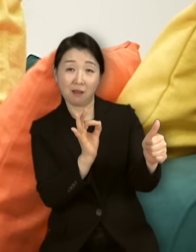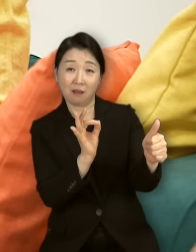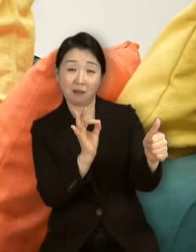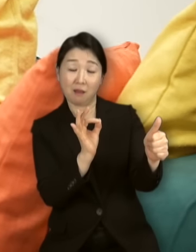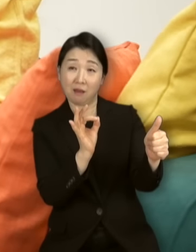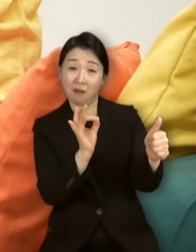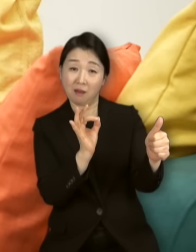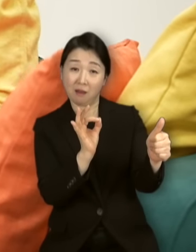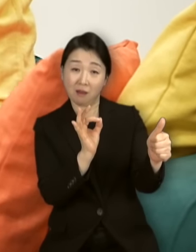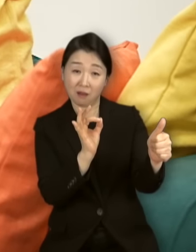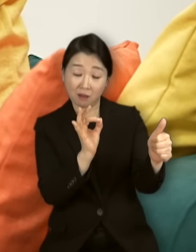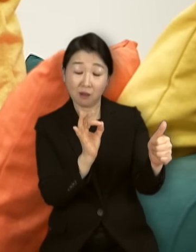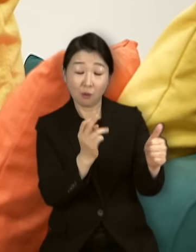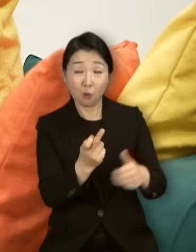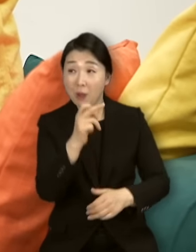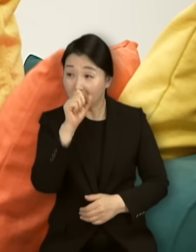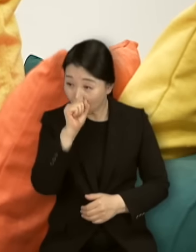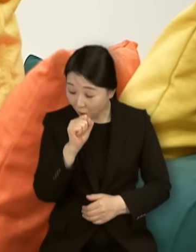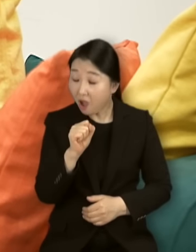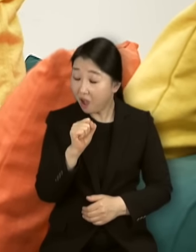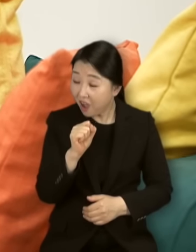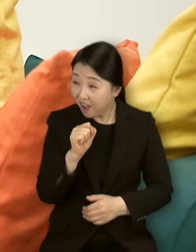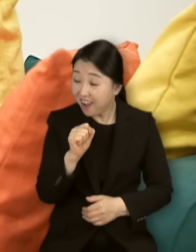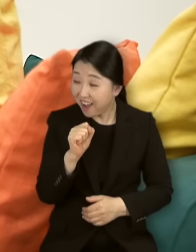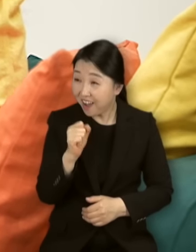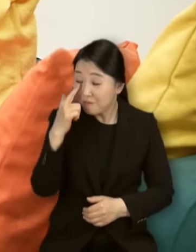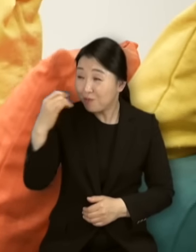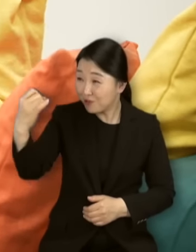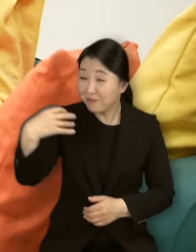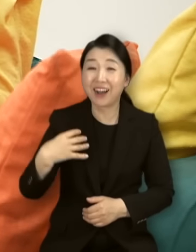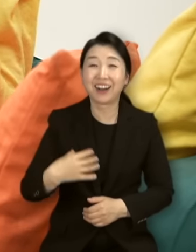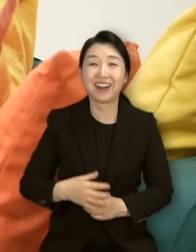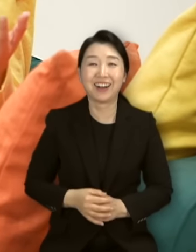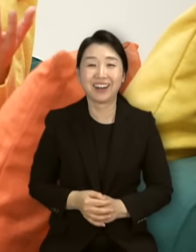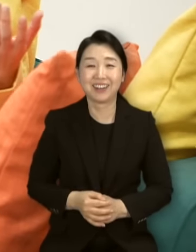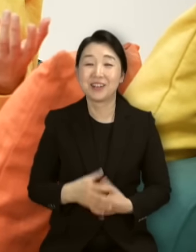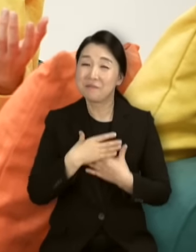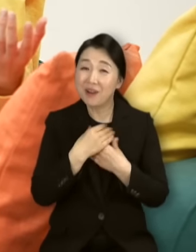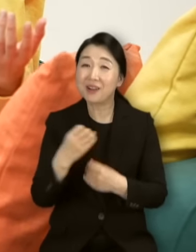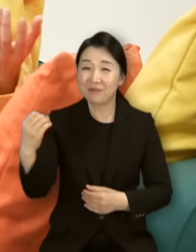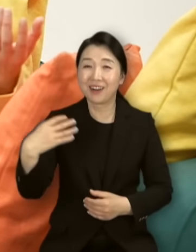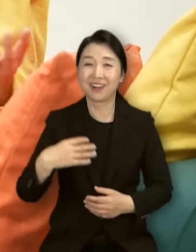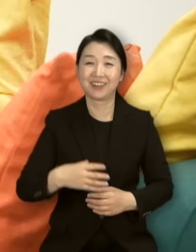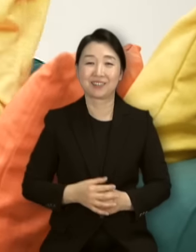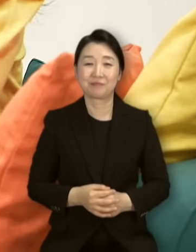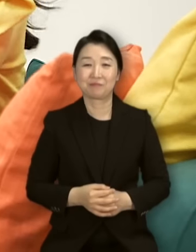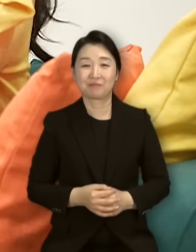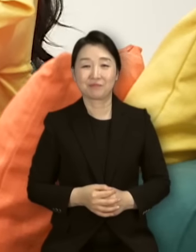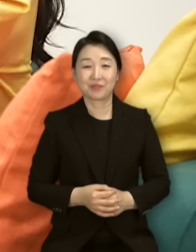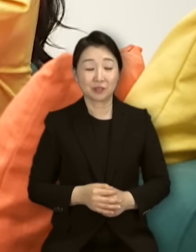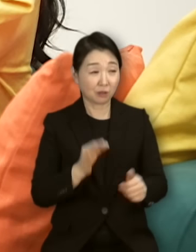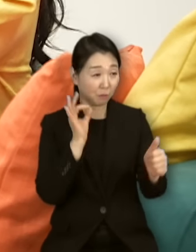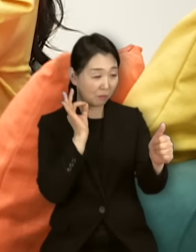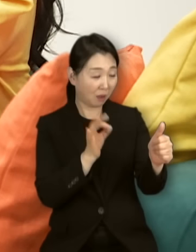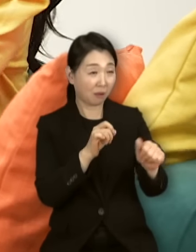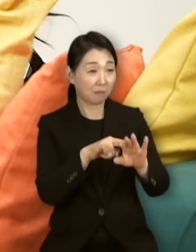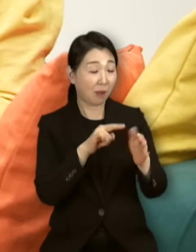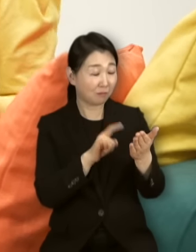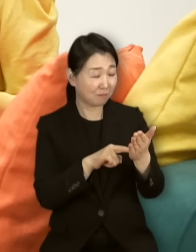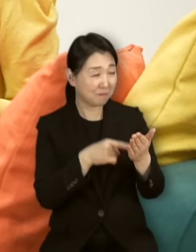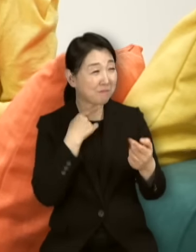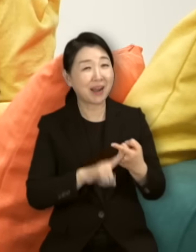집에 와 가지고 오빠가 그렇게 좋아음 저희 아빠가 너무 편하게 너무 그냥 보자마자